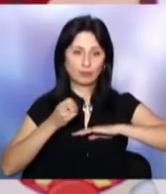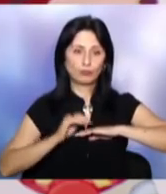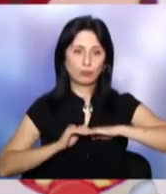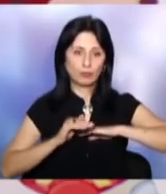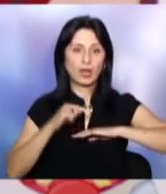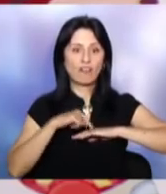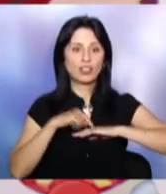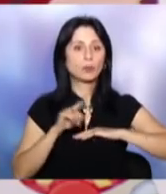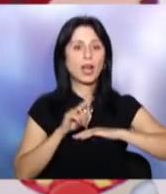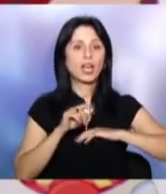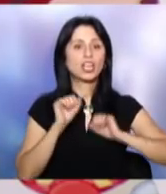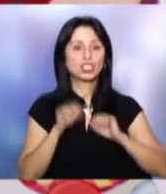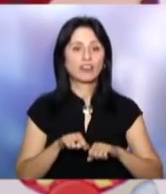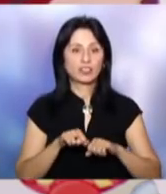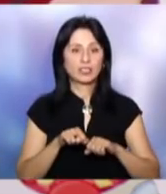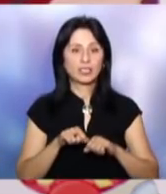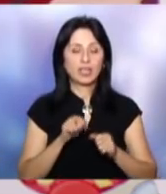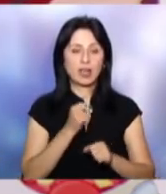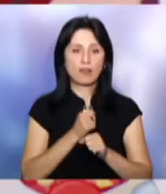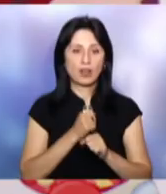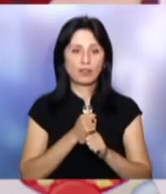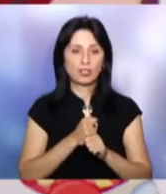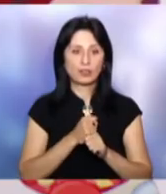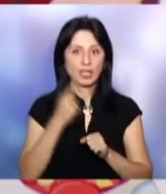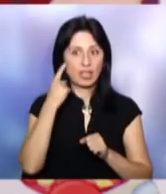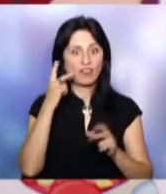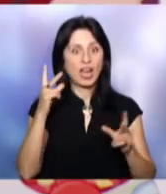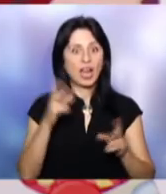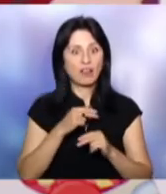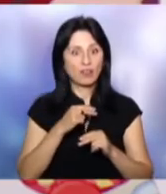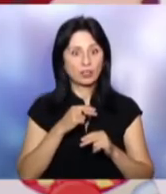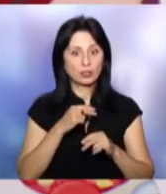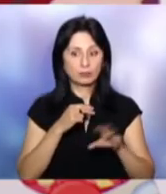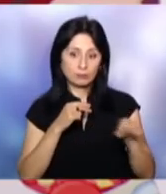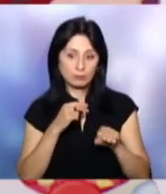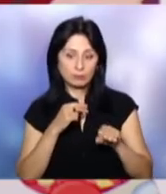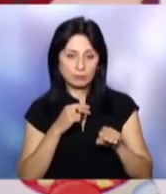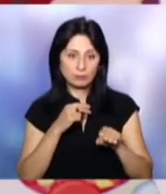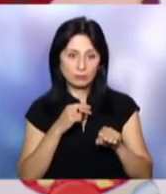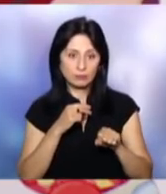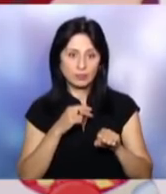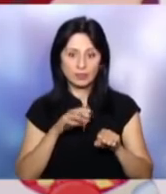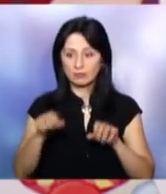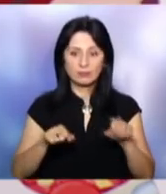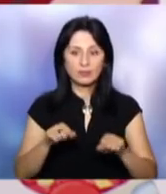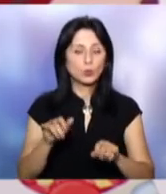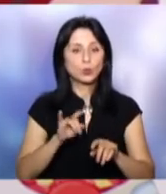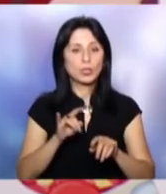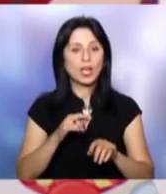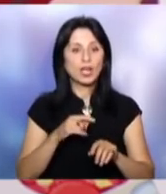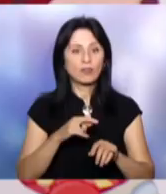და გავაცნობიეროთ რა შეგვიძლია რომ გავაკეთოთ თავის გადასარჩენად. თქვათ ბორჯიქს მოვკიდოთ ხელი, არაძირვადი საგნები იყოს